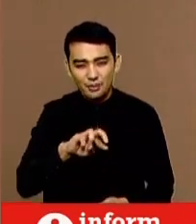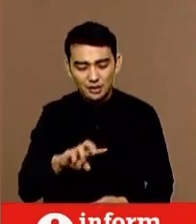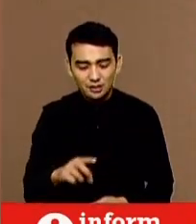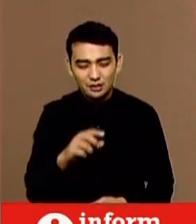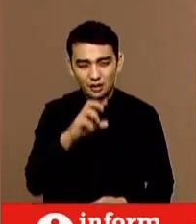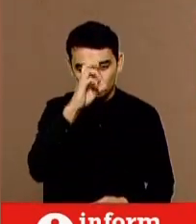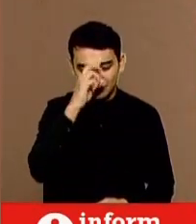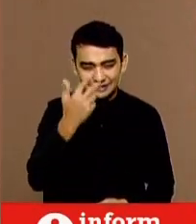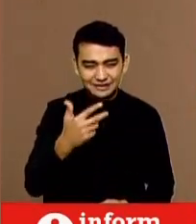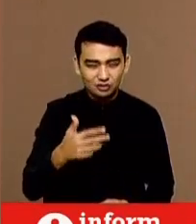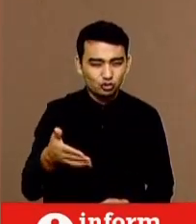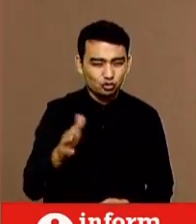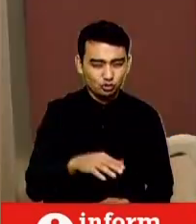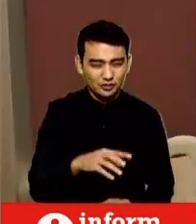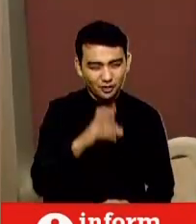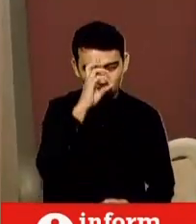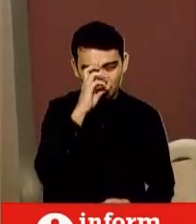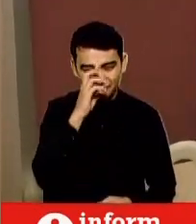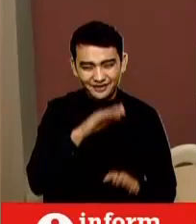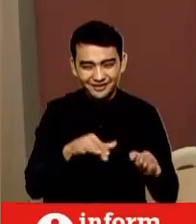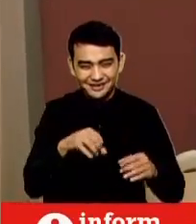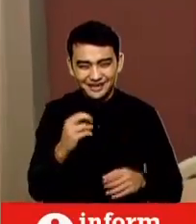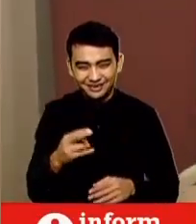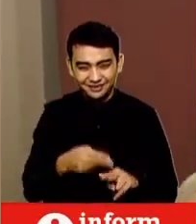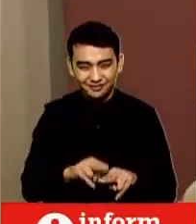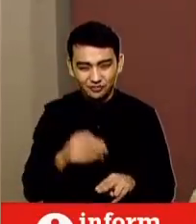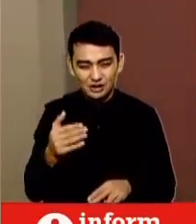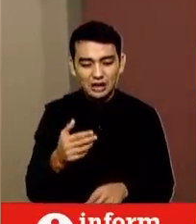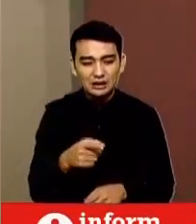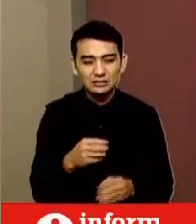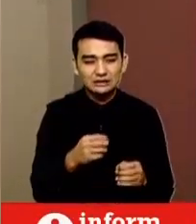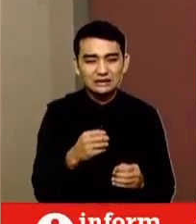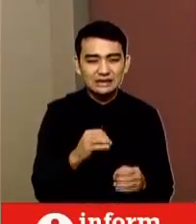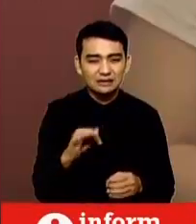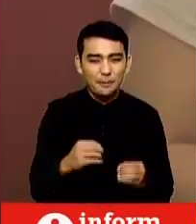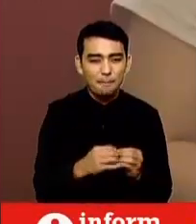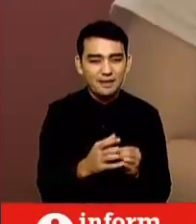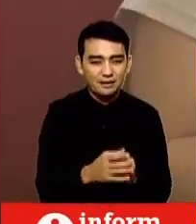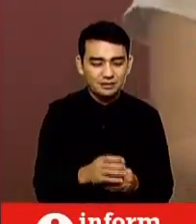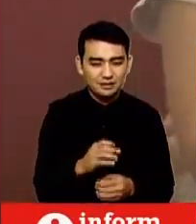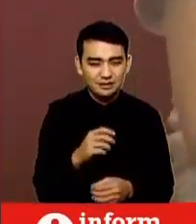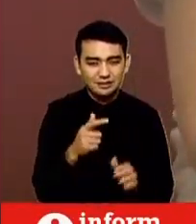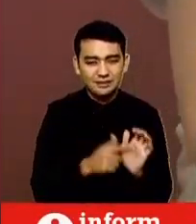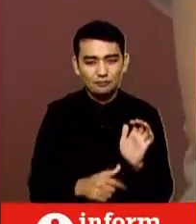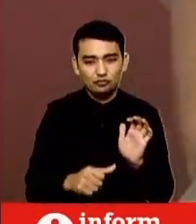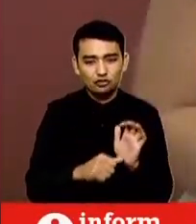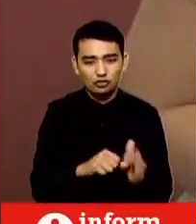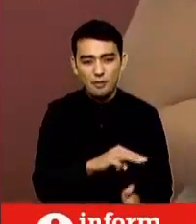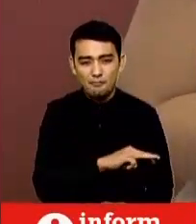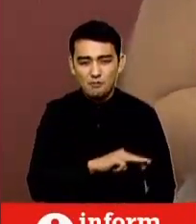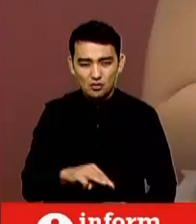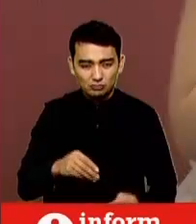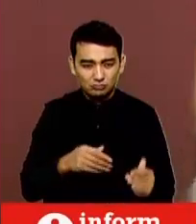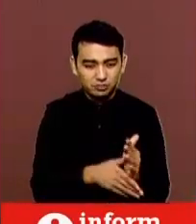мемлекеттік балабақшаның тек 18-іне орнатылады. Оған қалалық білім бөлімі бюджетінен 76 миллион теңге бөлінген. Ал